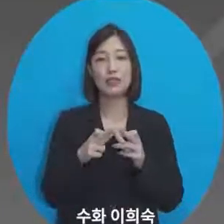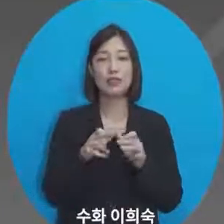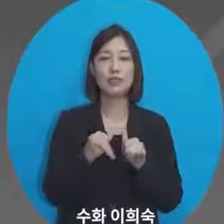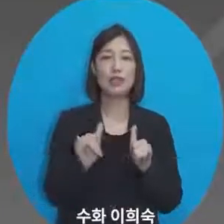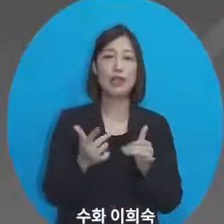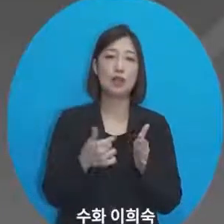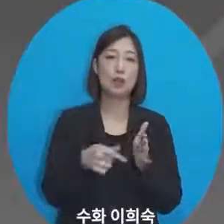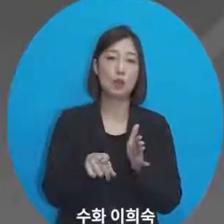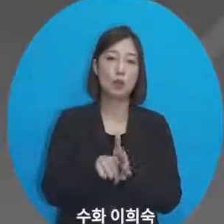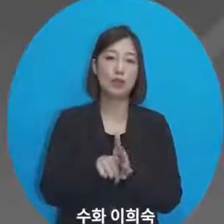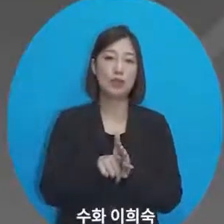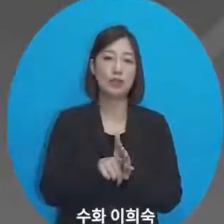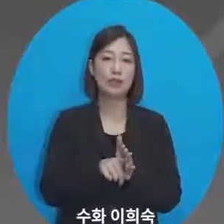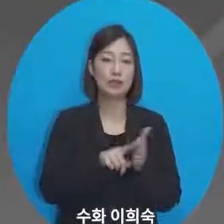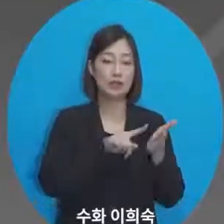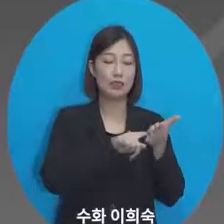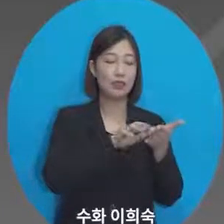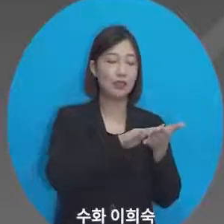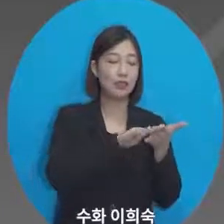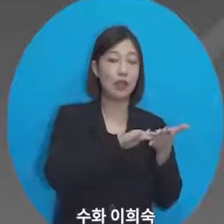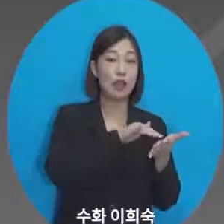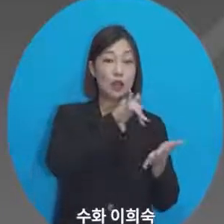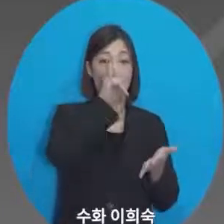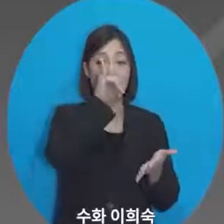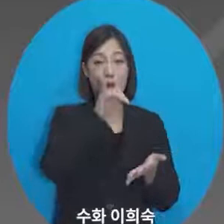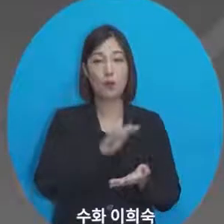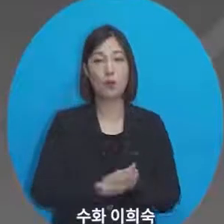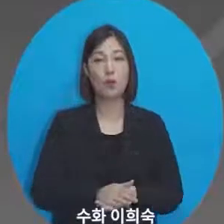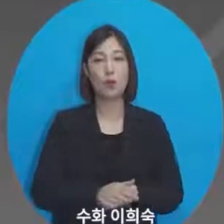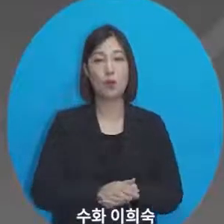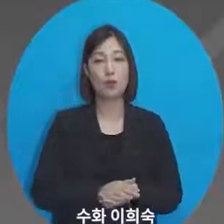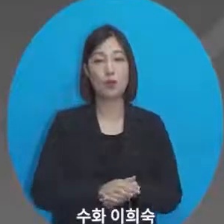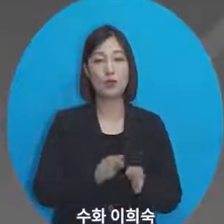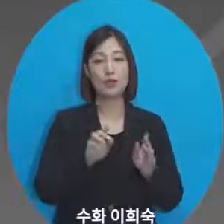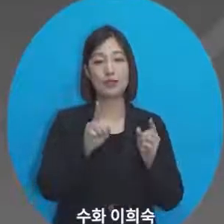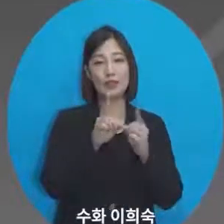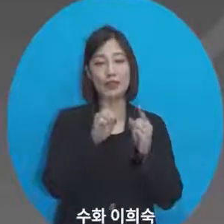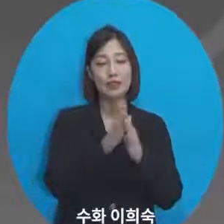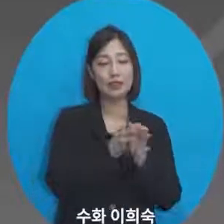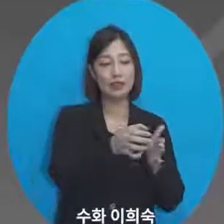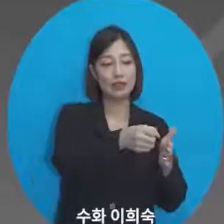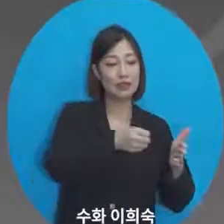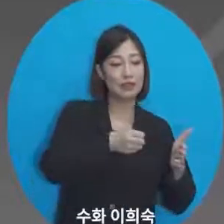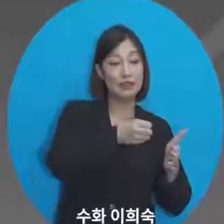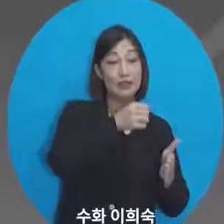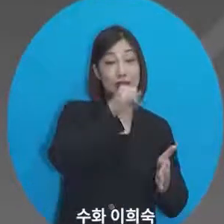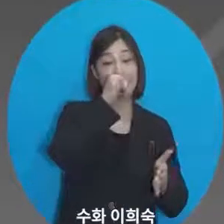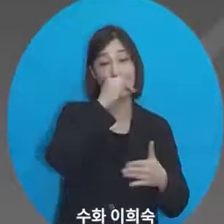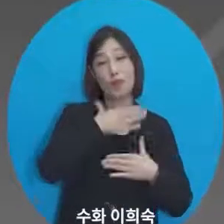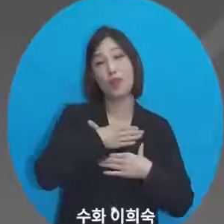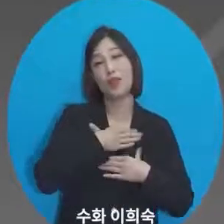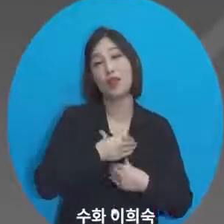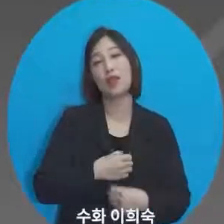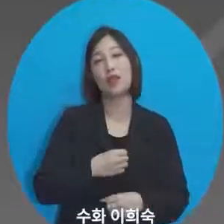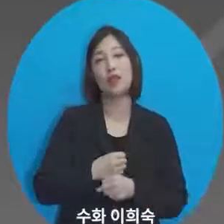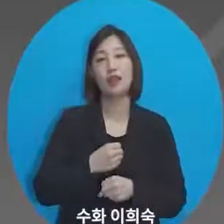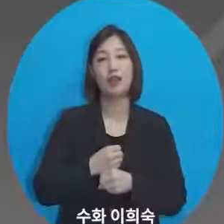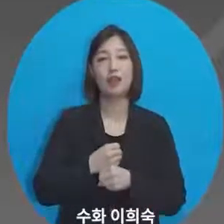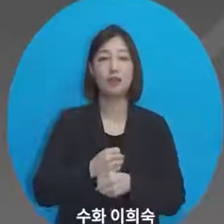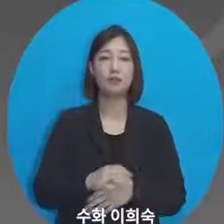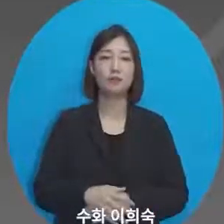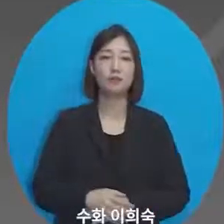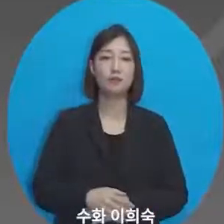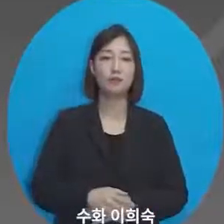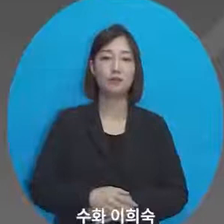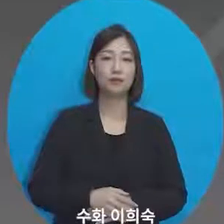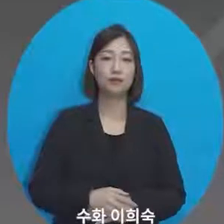그리고 휠체어 이용자가 이용하는 그런 손잡이하고의 그 높이 차이를 두는 것이 이 계단과 승강기의